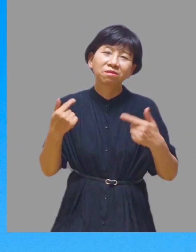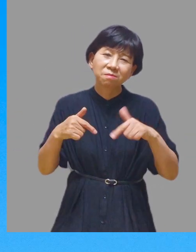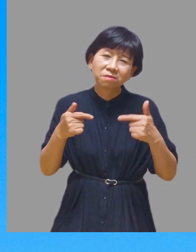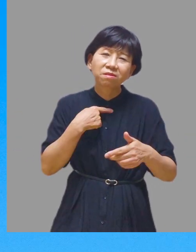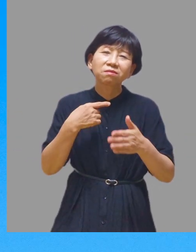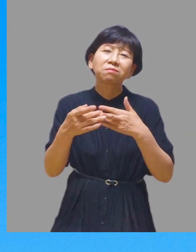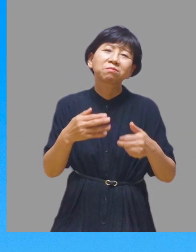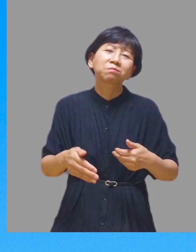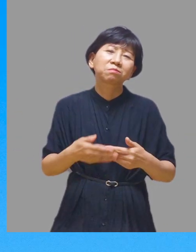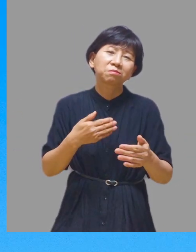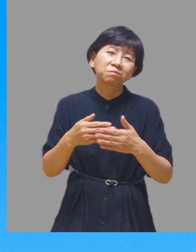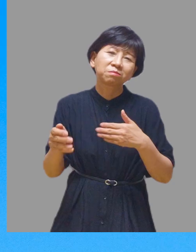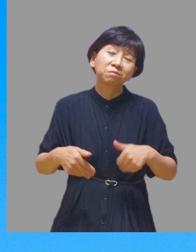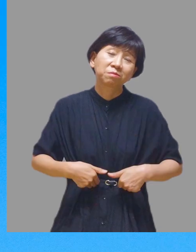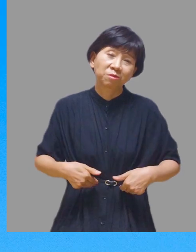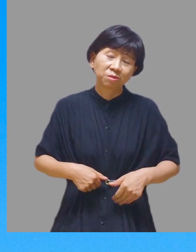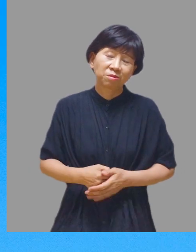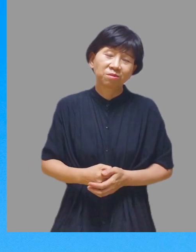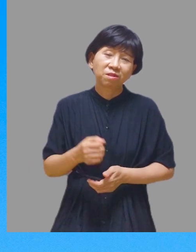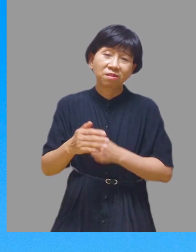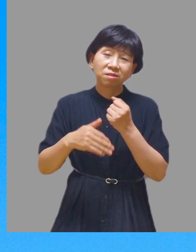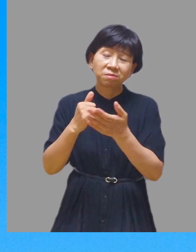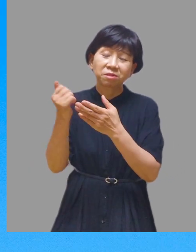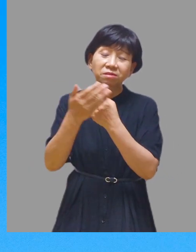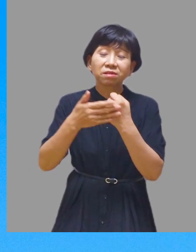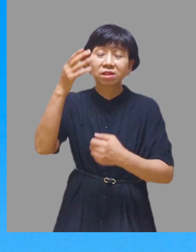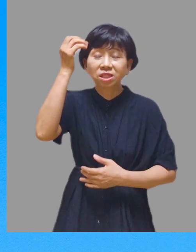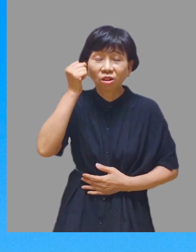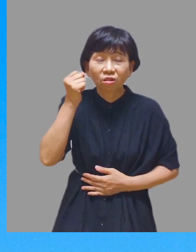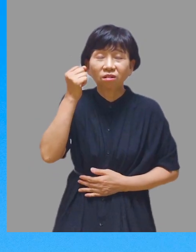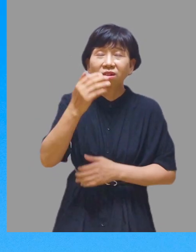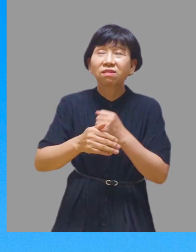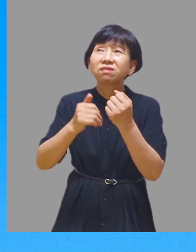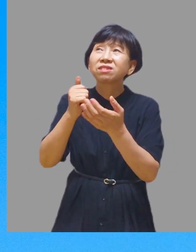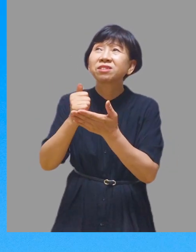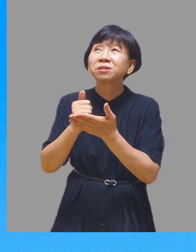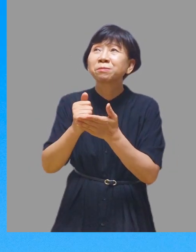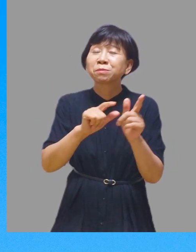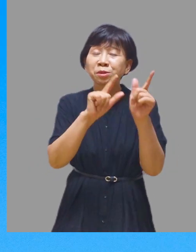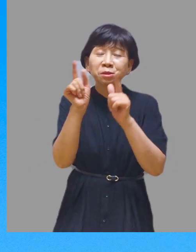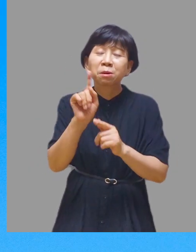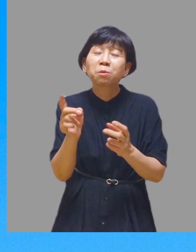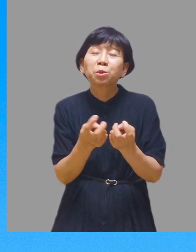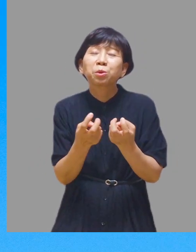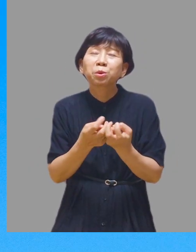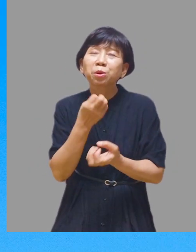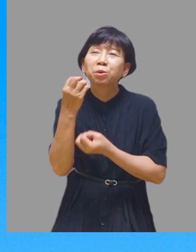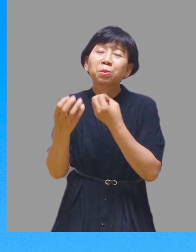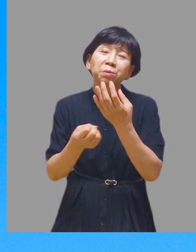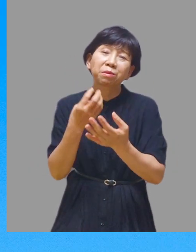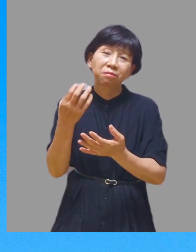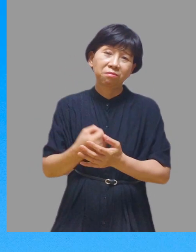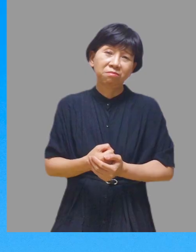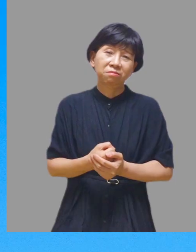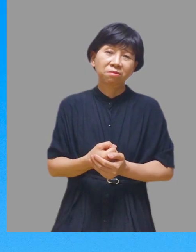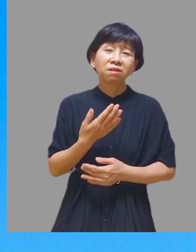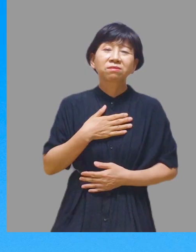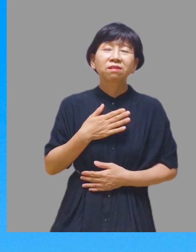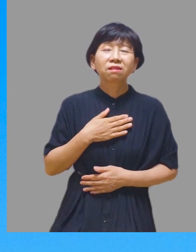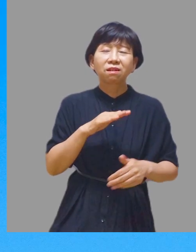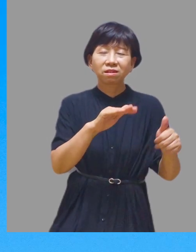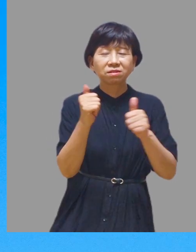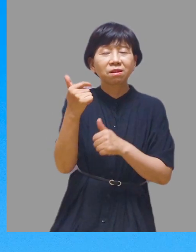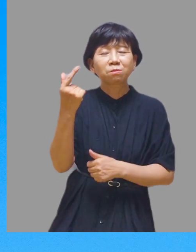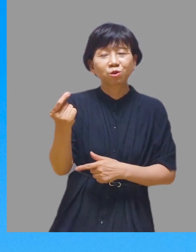그러면 하나님의 그 은혜를 기억해서 어떻게 살아야 되는지 고백할 수 있는 거예요. 주님, 제가